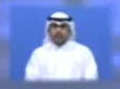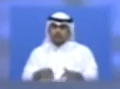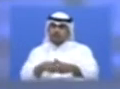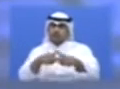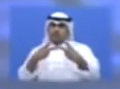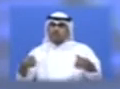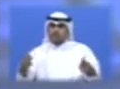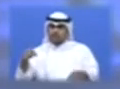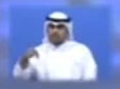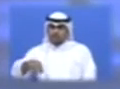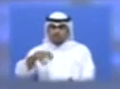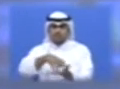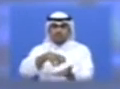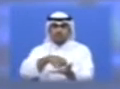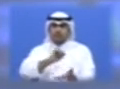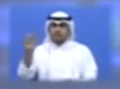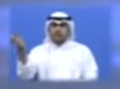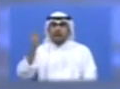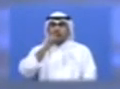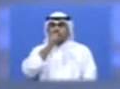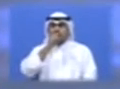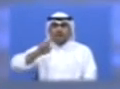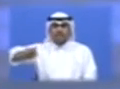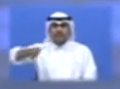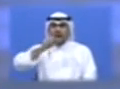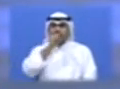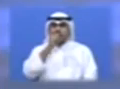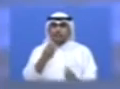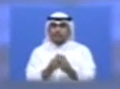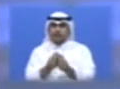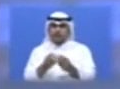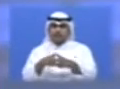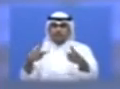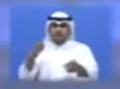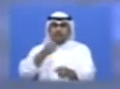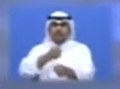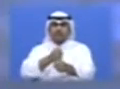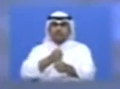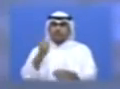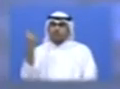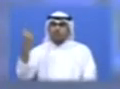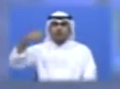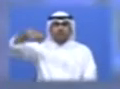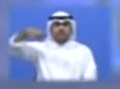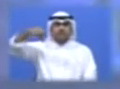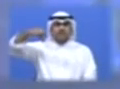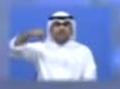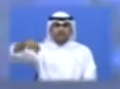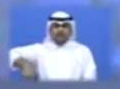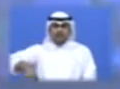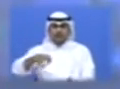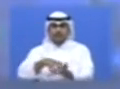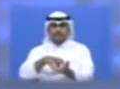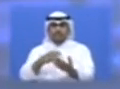افتتحت بمقر اتحاد إذاعات الدول العربية بتونس أمس أعمال الاجتماع 91 للمجلس التنفيذي